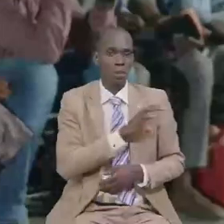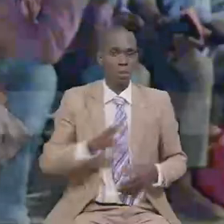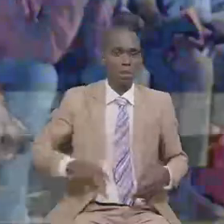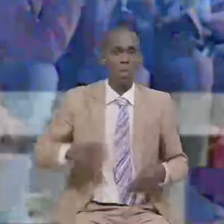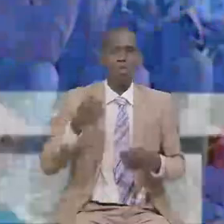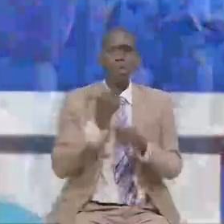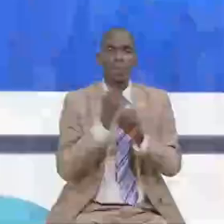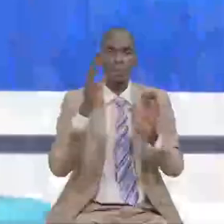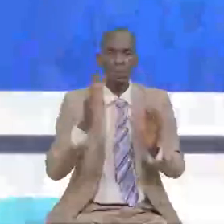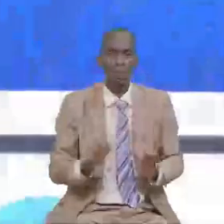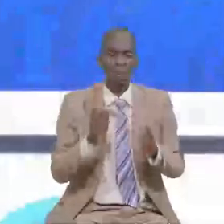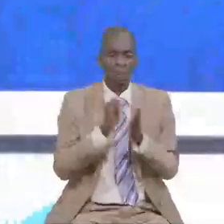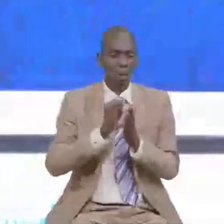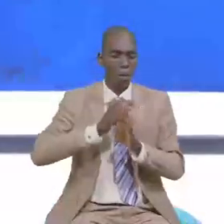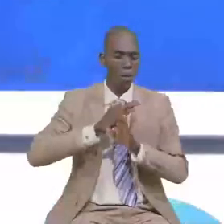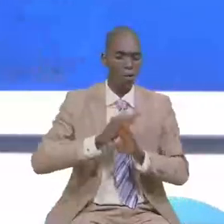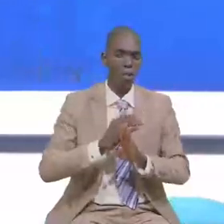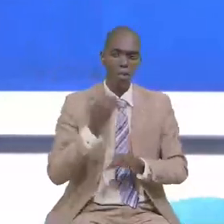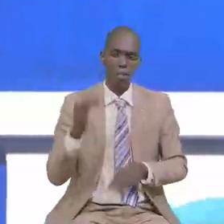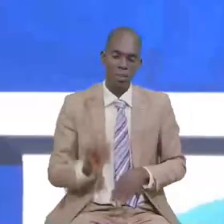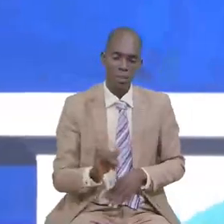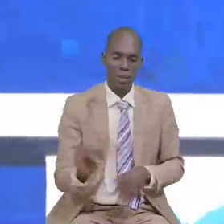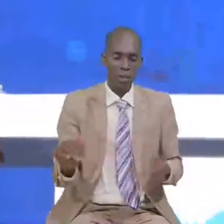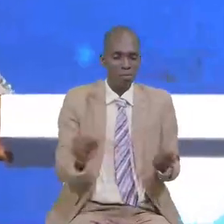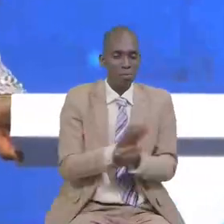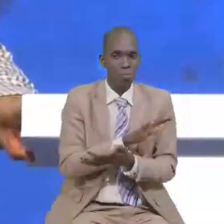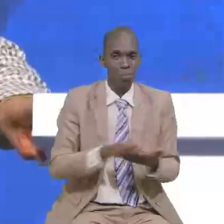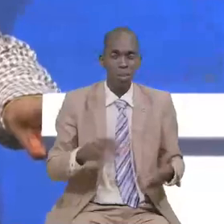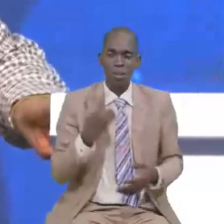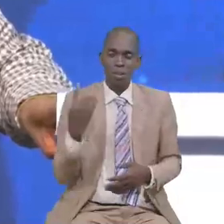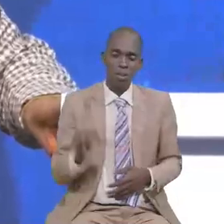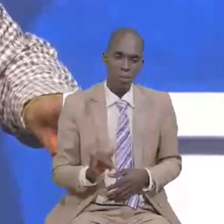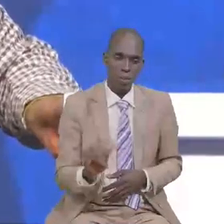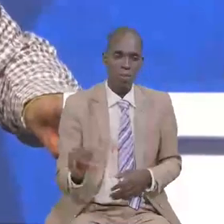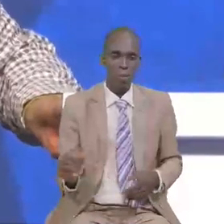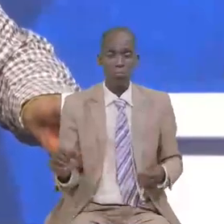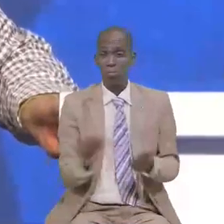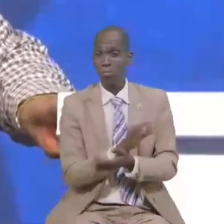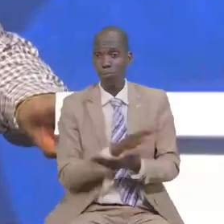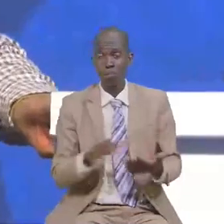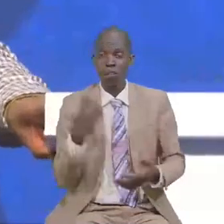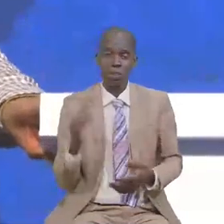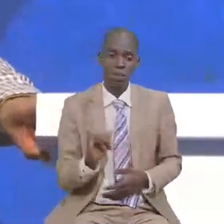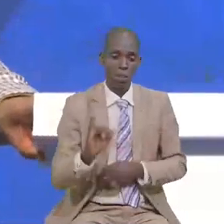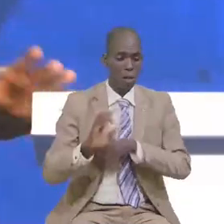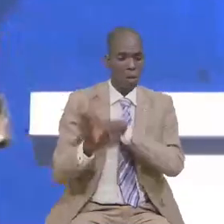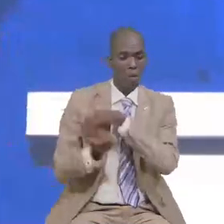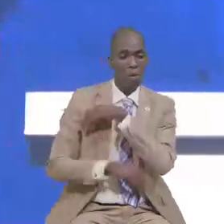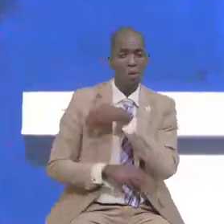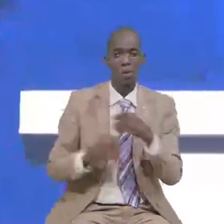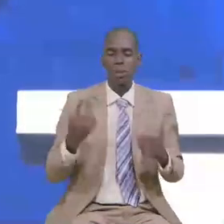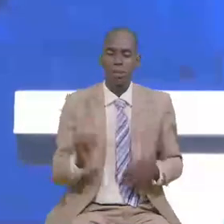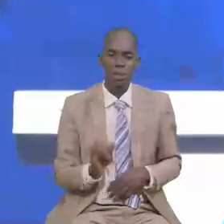Sauveur, qui évite, qui empêche la mort